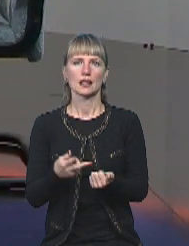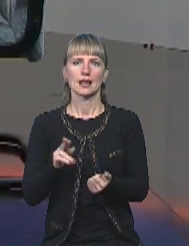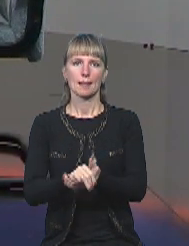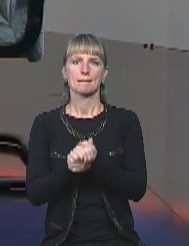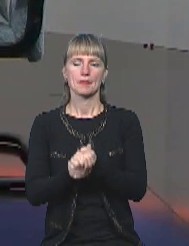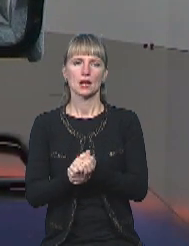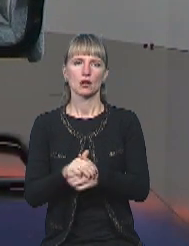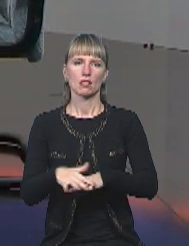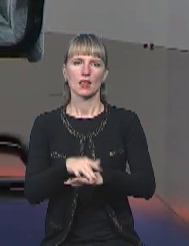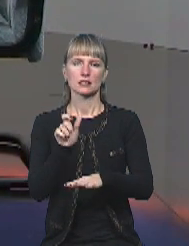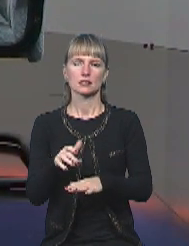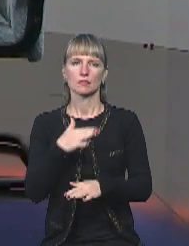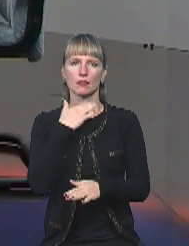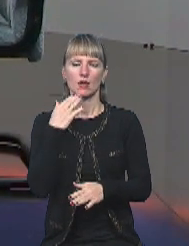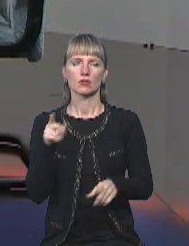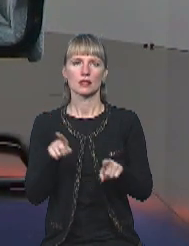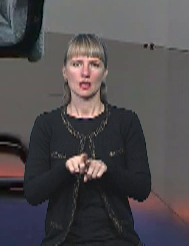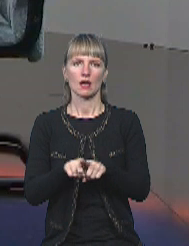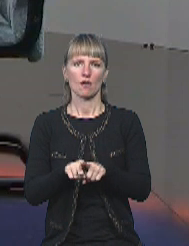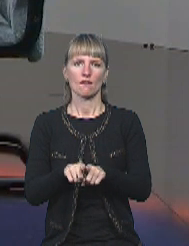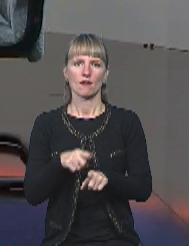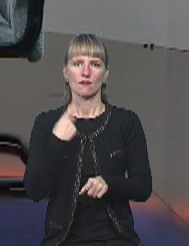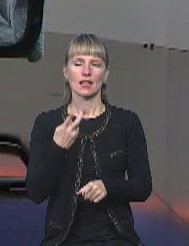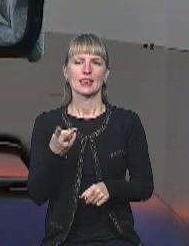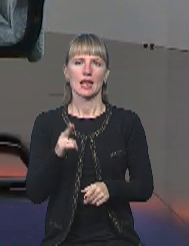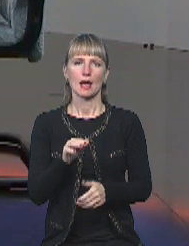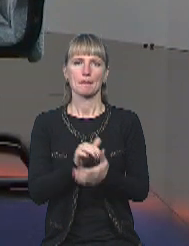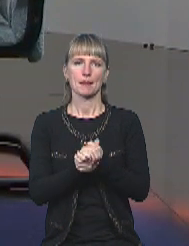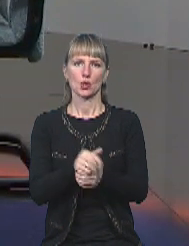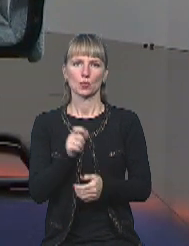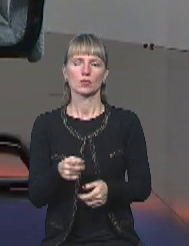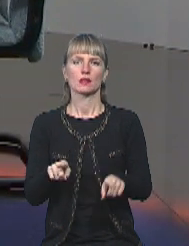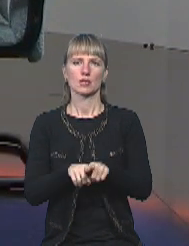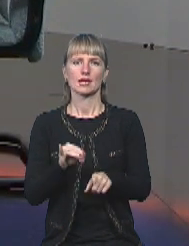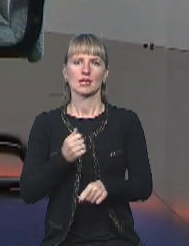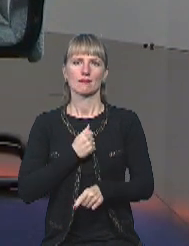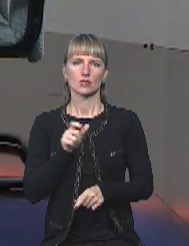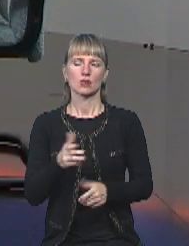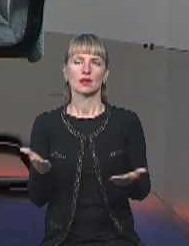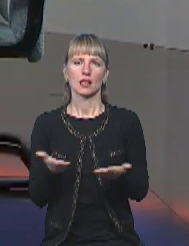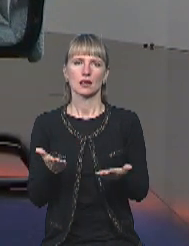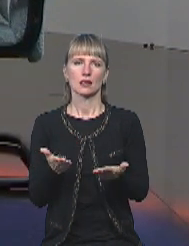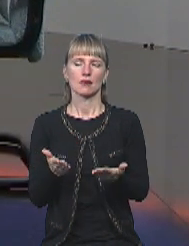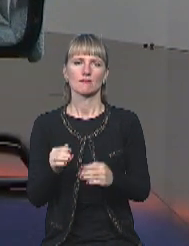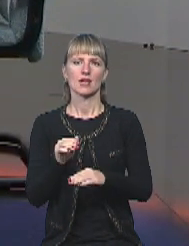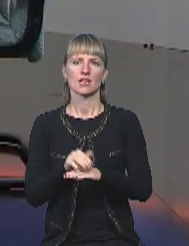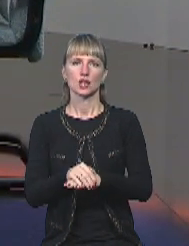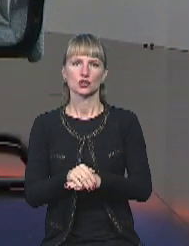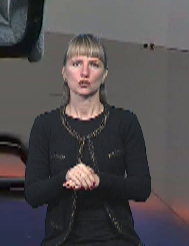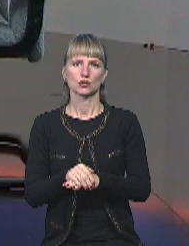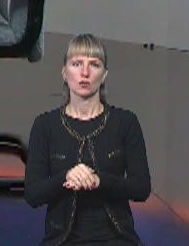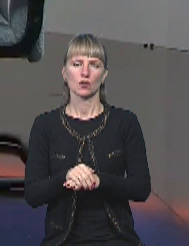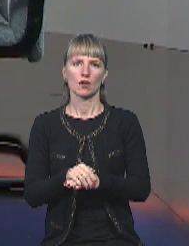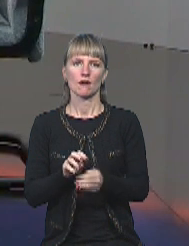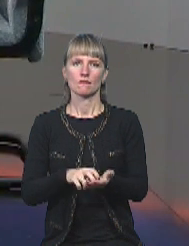населення. Безумовно. Дуже багато лунає таких думок. Як для мирного населення, так і для військових, які фактично